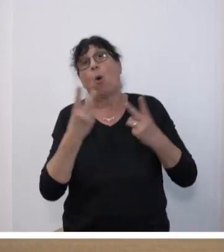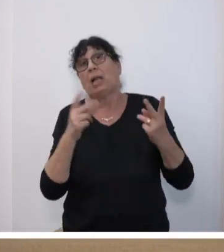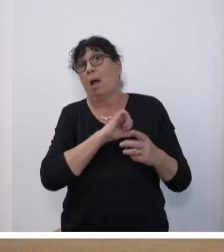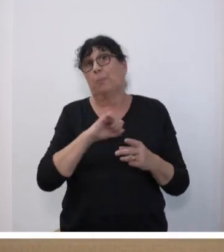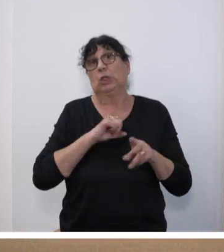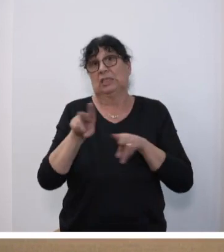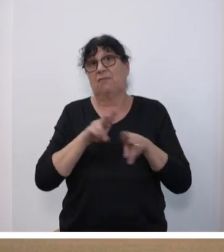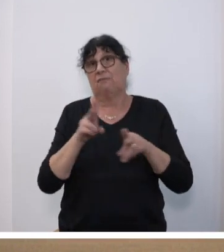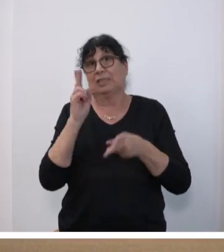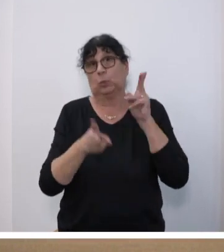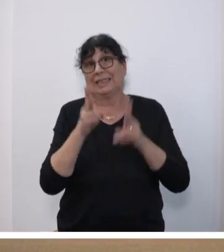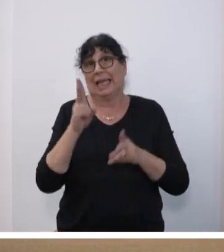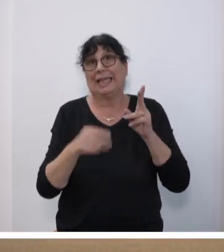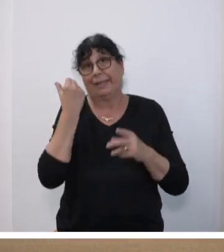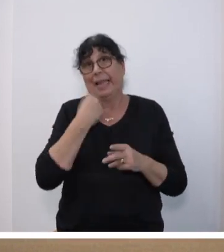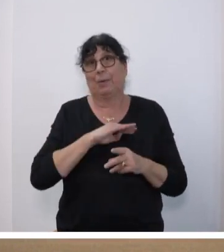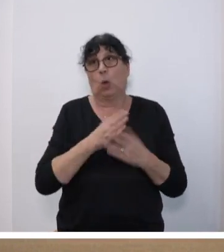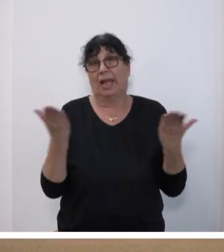liebe Kolleginnen und Kollegen.